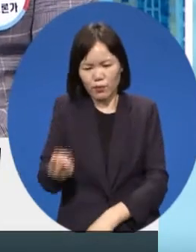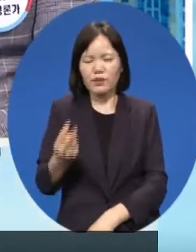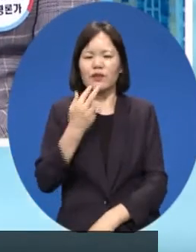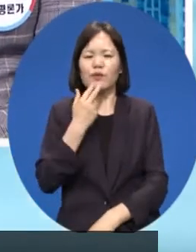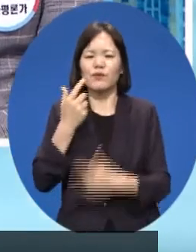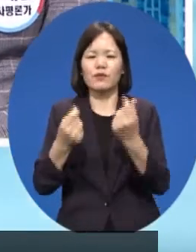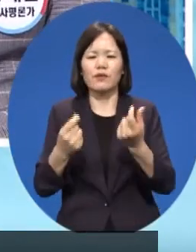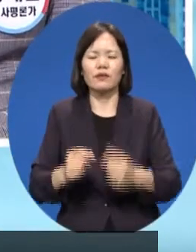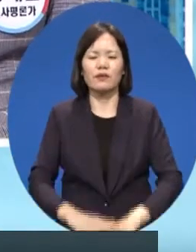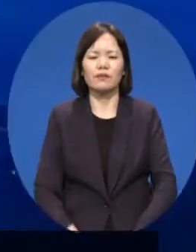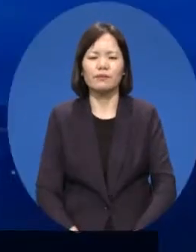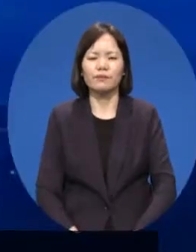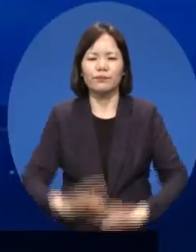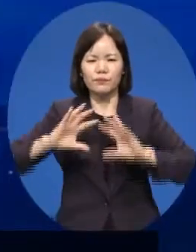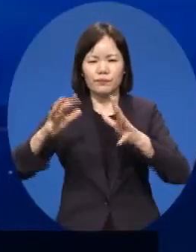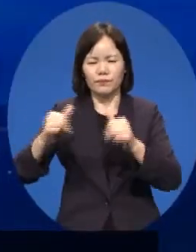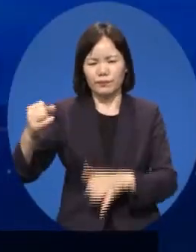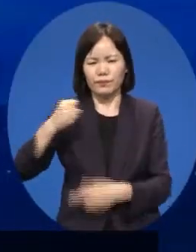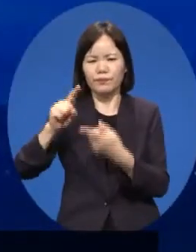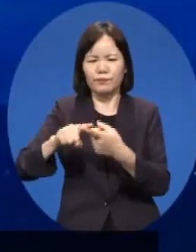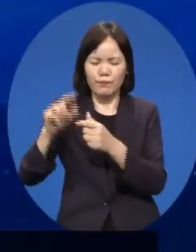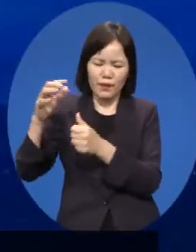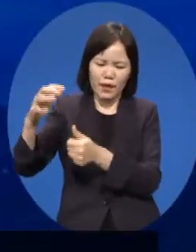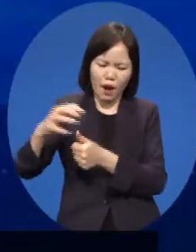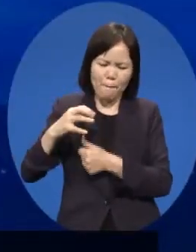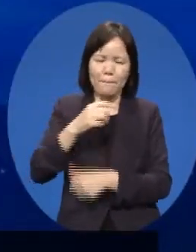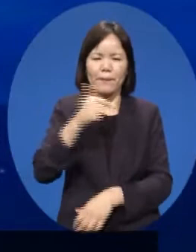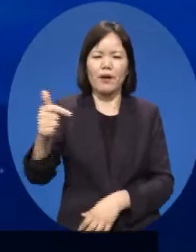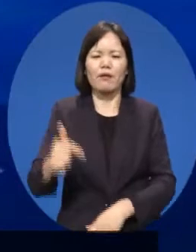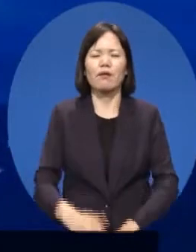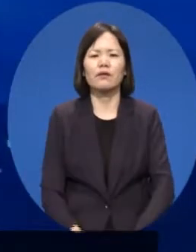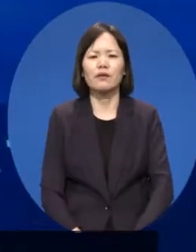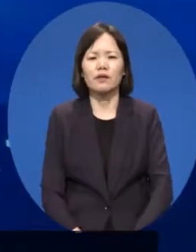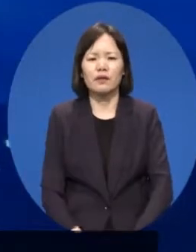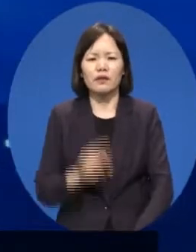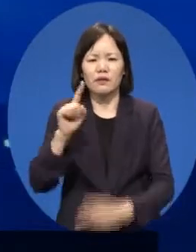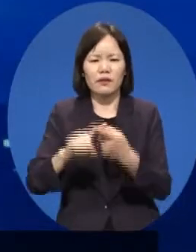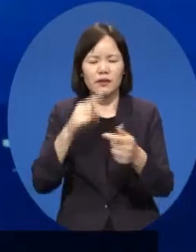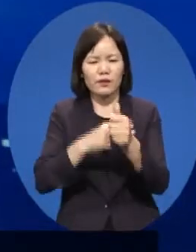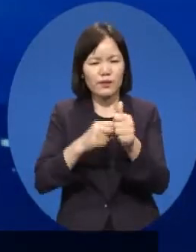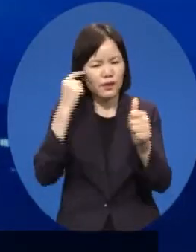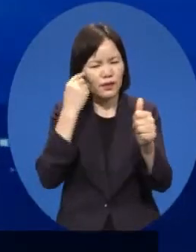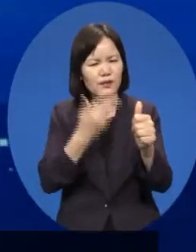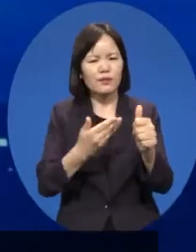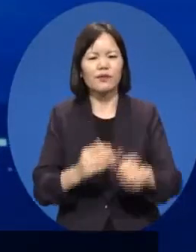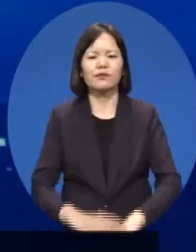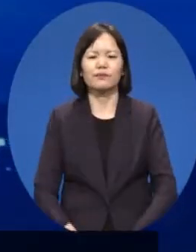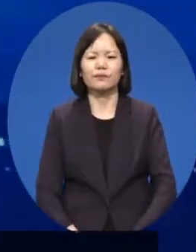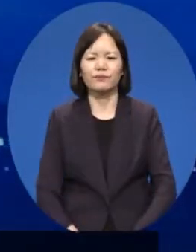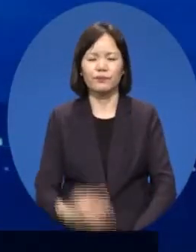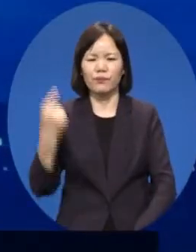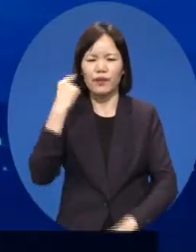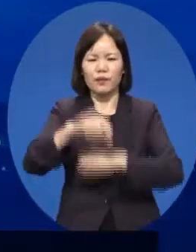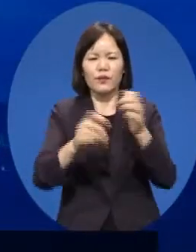하겠습니다 사실 국민의 힘에 대한 압박에 지금 만만치가 않은 상황이죠 이 부분은 교수님께 좀 여쭤 봐야 될 것 같습니다